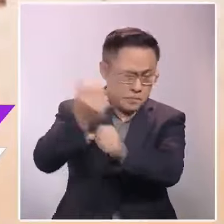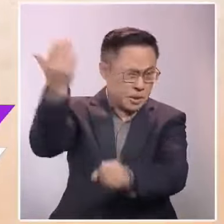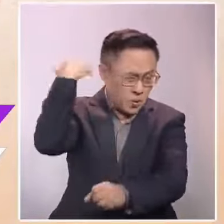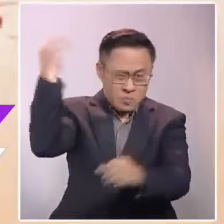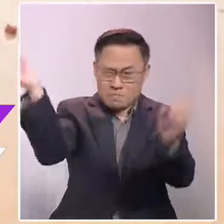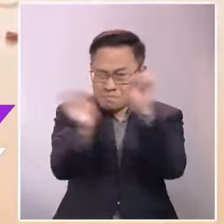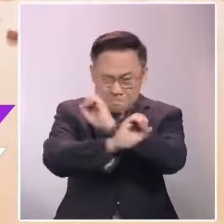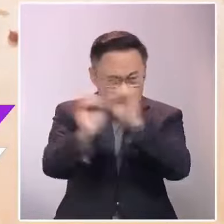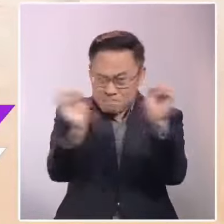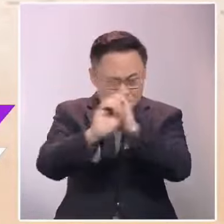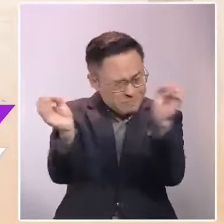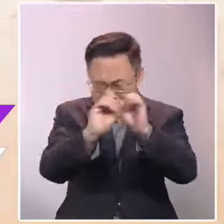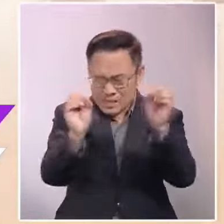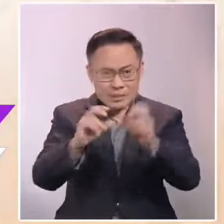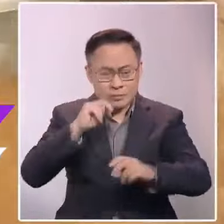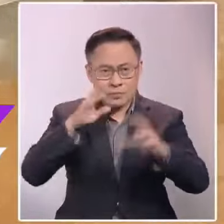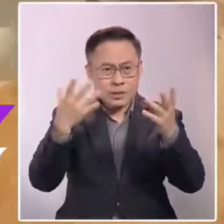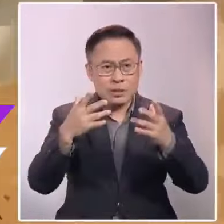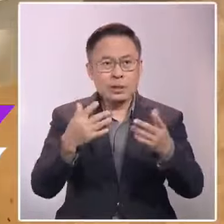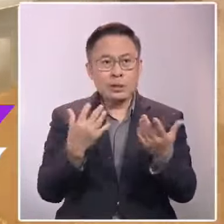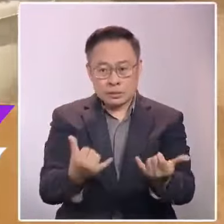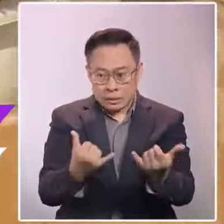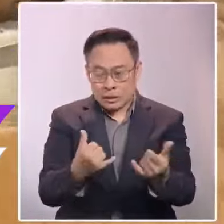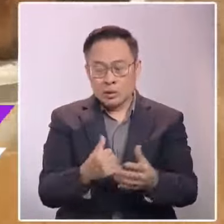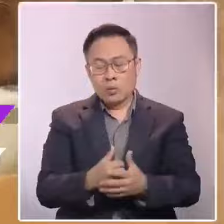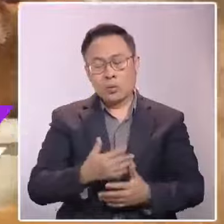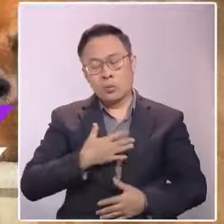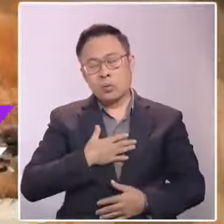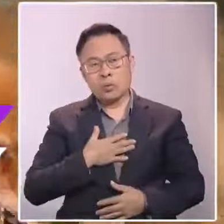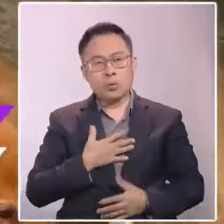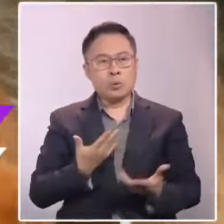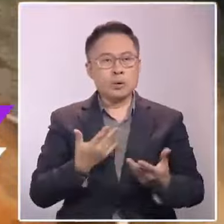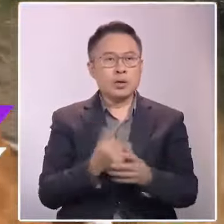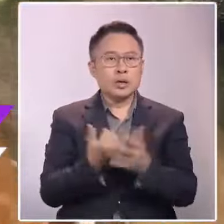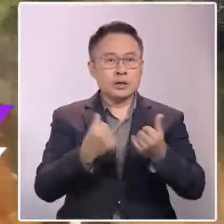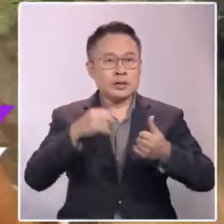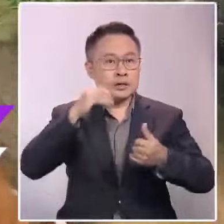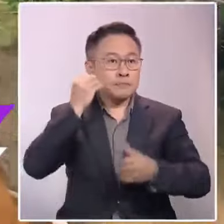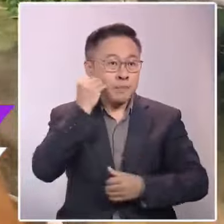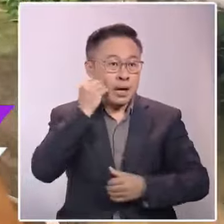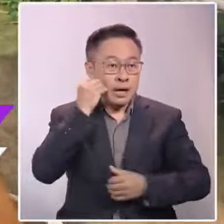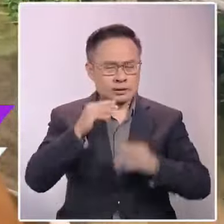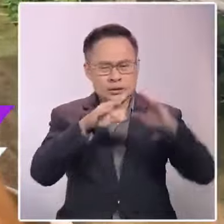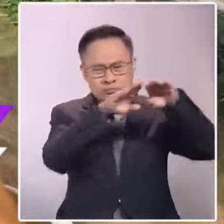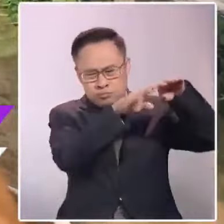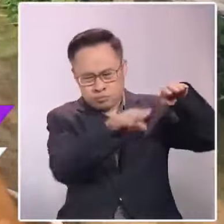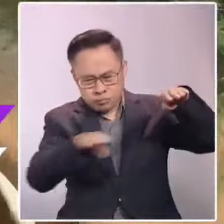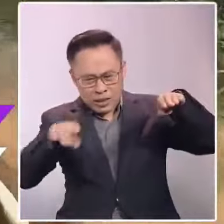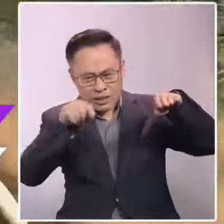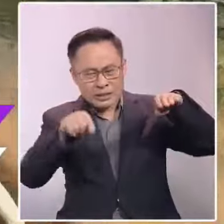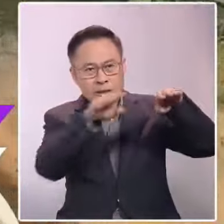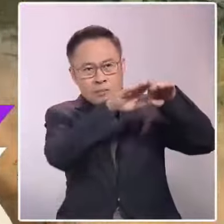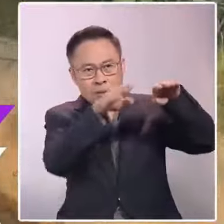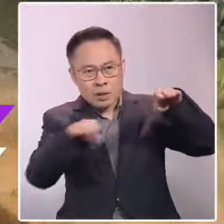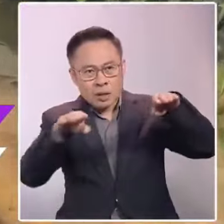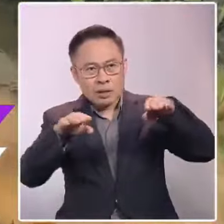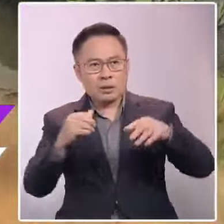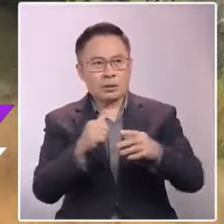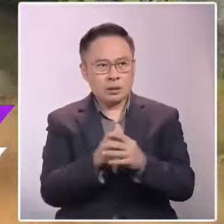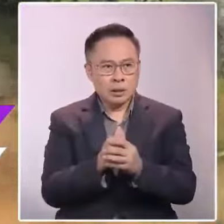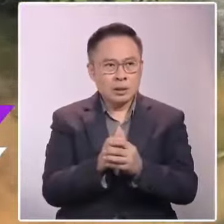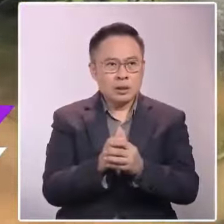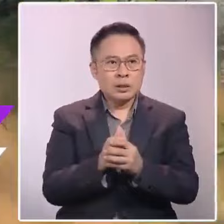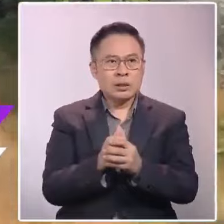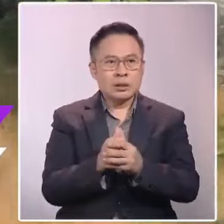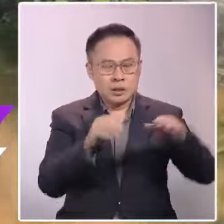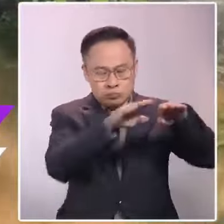างพี่คนนี้น้ำในบ้านท่วมสูงถึงเอวแล้วก็ต้องรีบพาน้องหมา3ตัวออกมาก่อนครับ ข้างในมันท่วมสูงมากมั้ยพี่ถึงต้อง